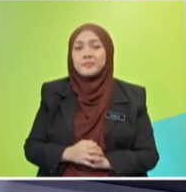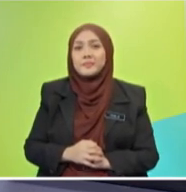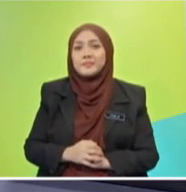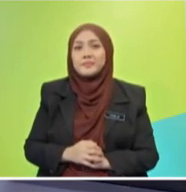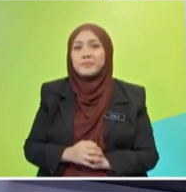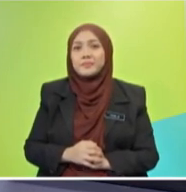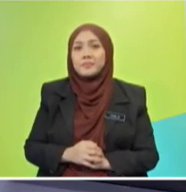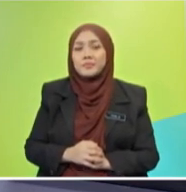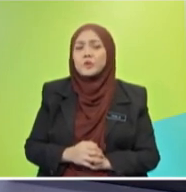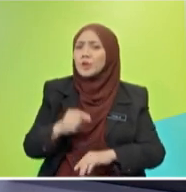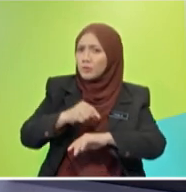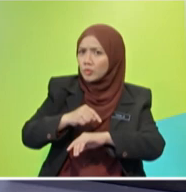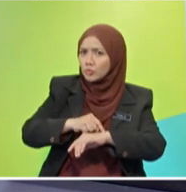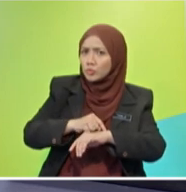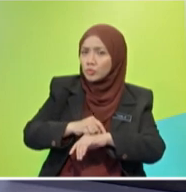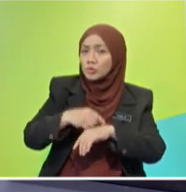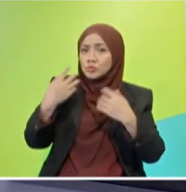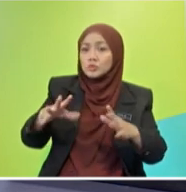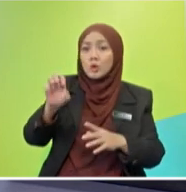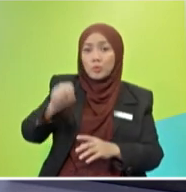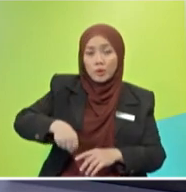semasa di twice